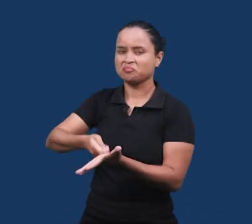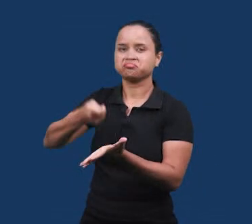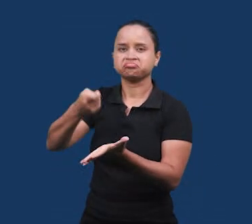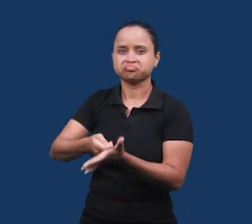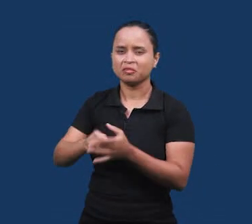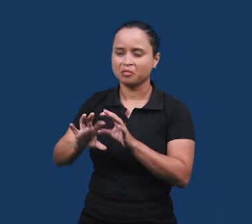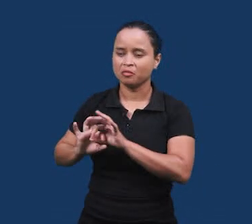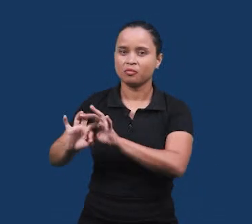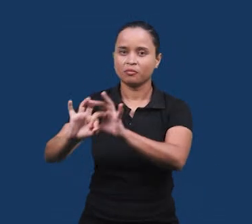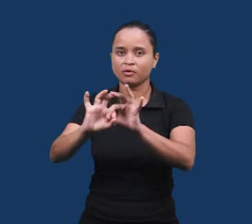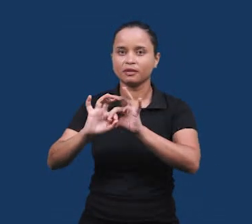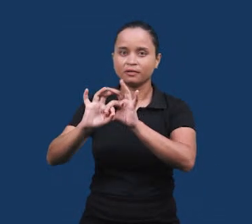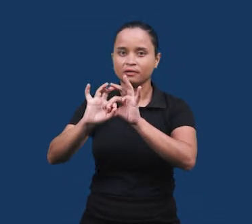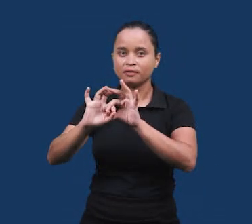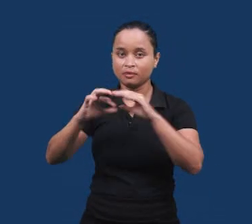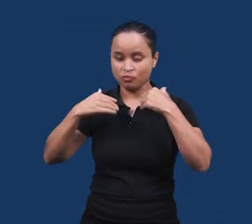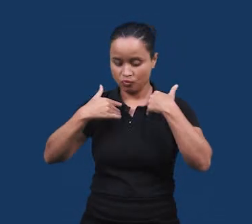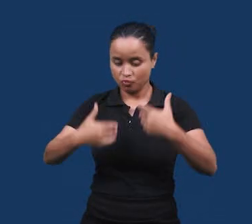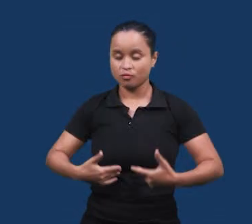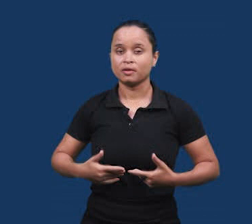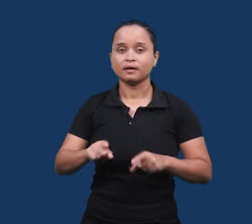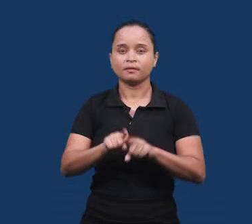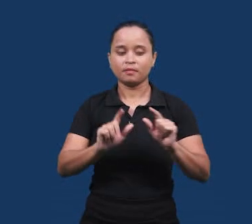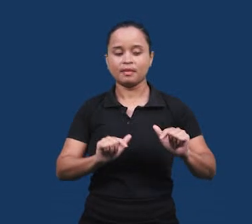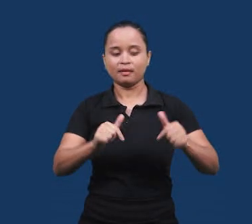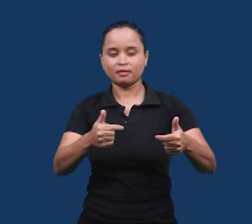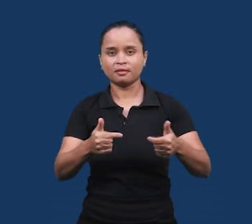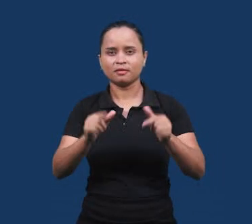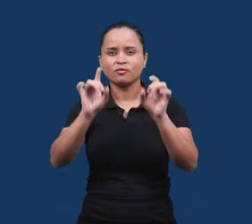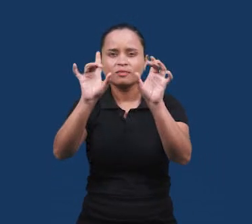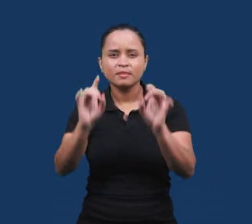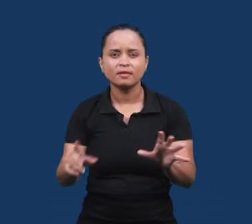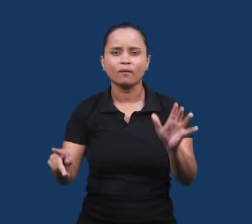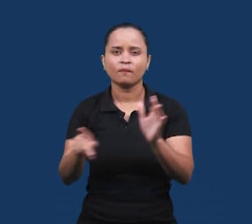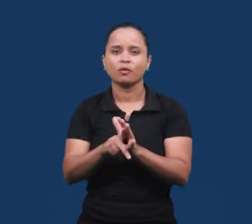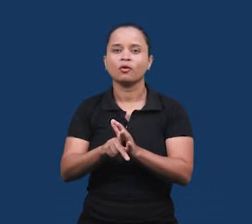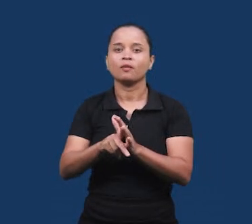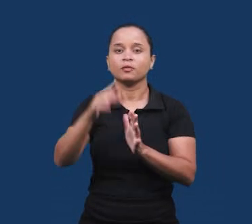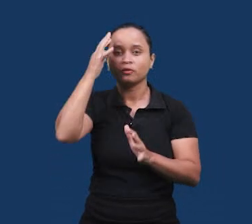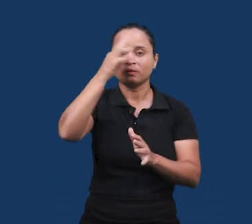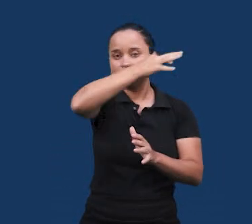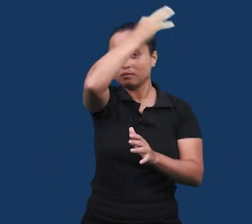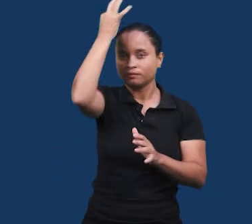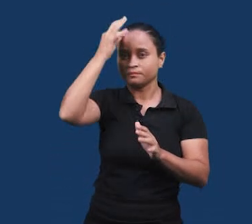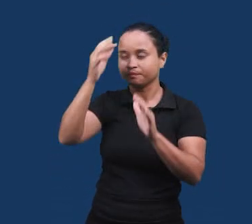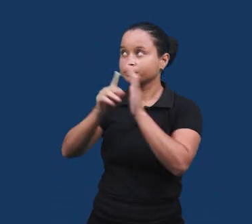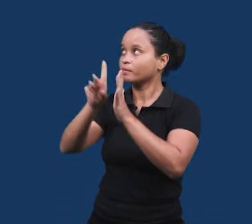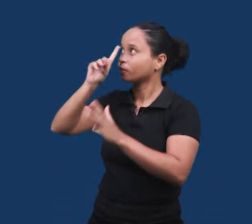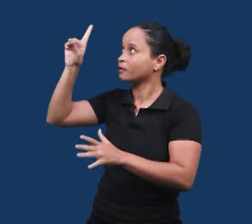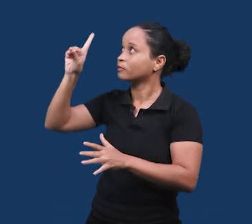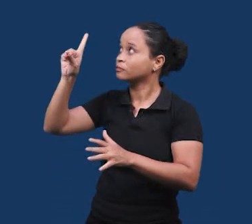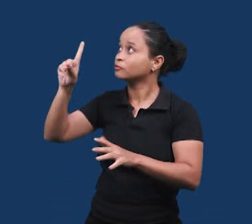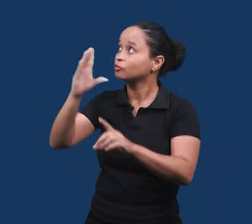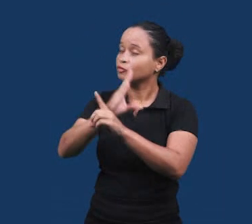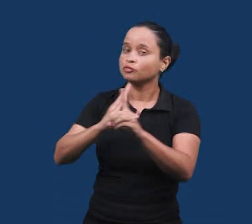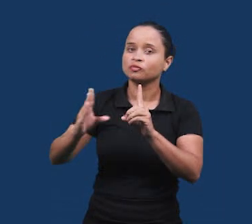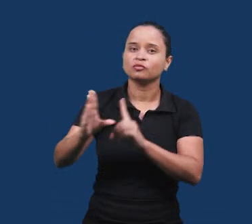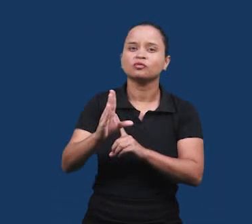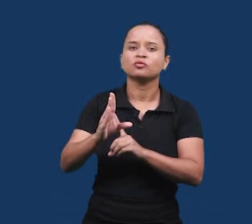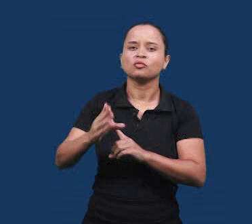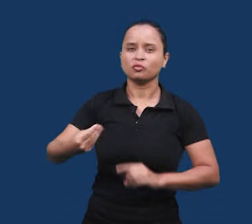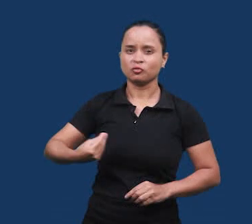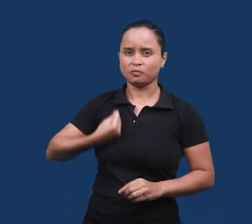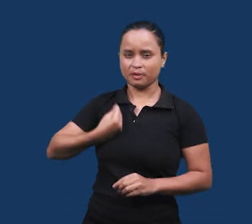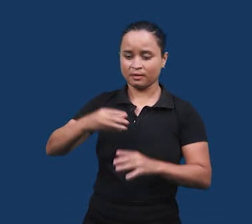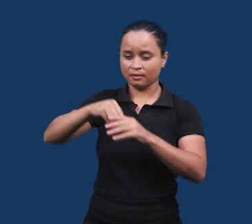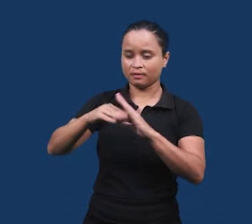dans la communion du corps et dans les opérations spéciales du Saint-Esprit de Dieu à travers les cultes présentiels dans l'Église et aussi par